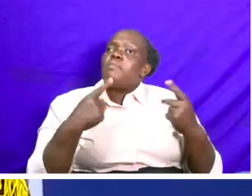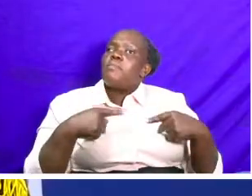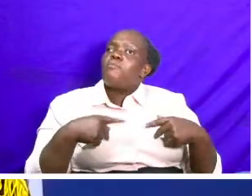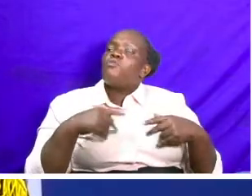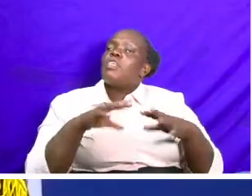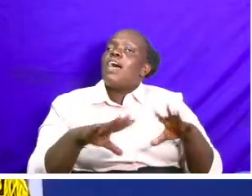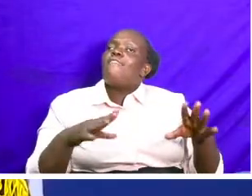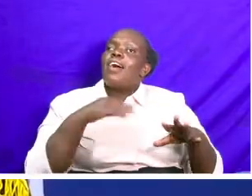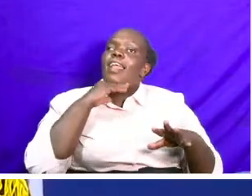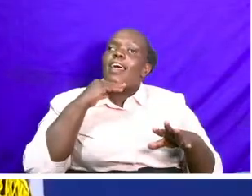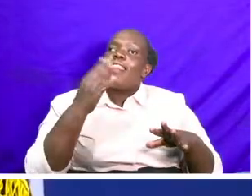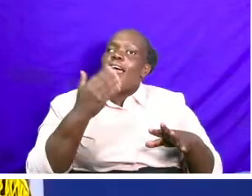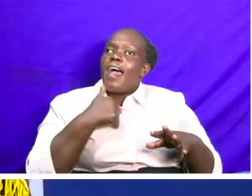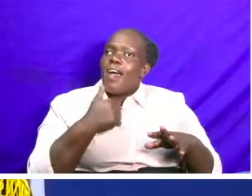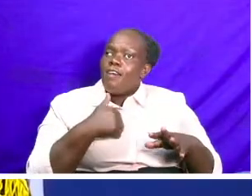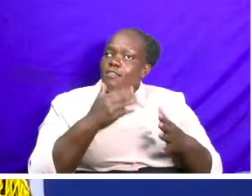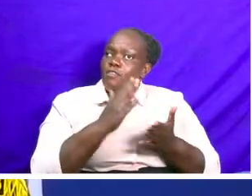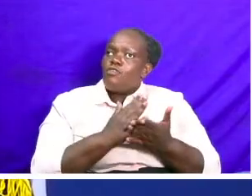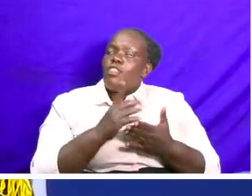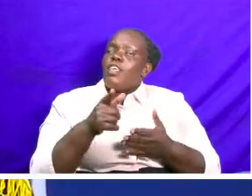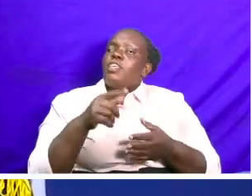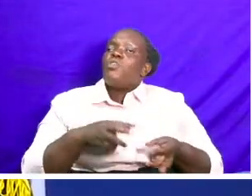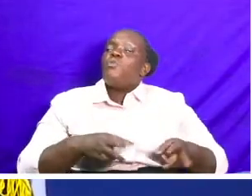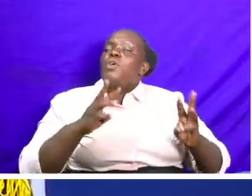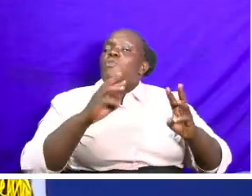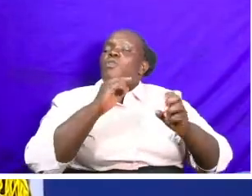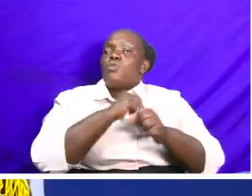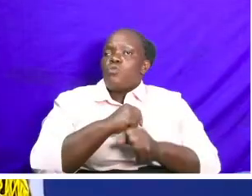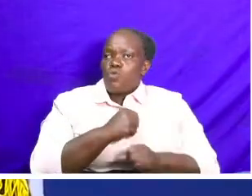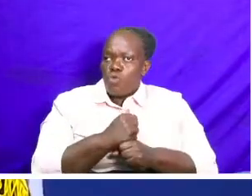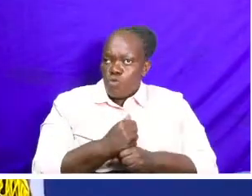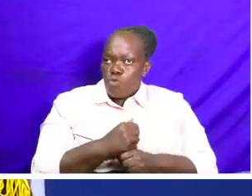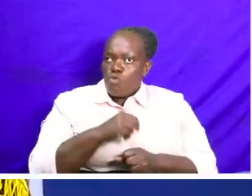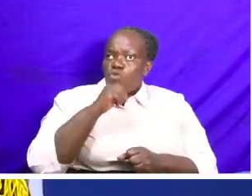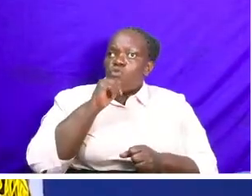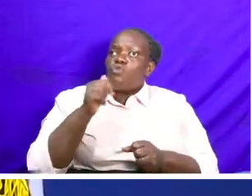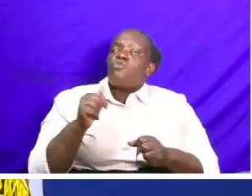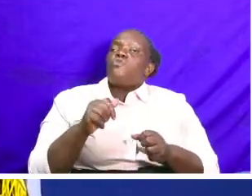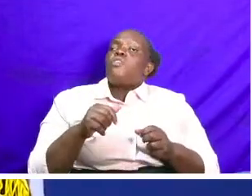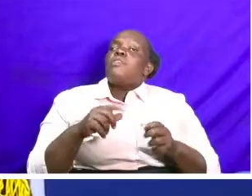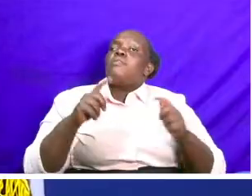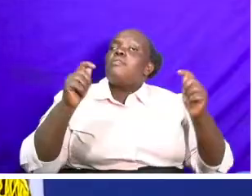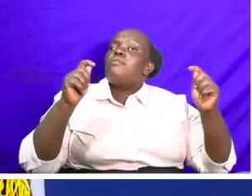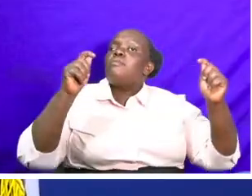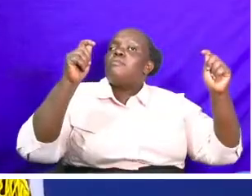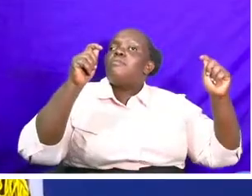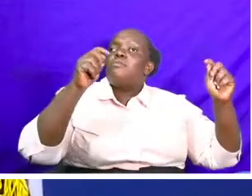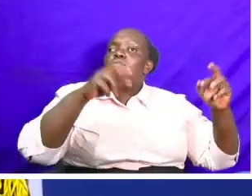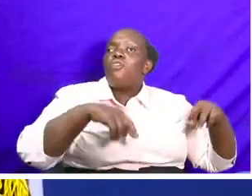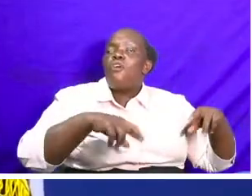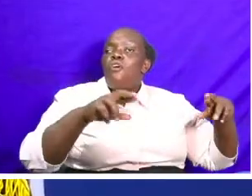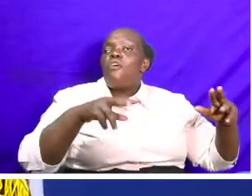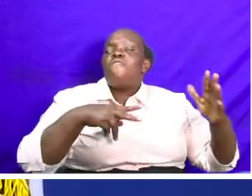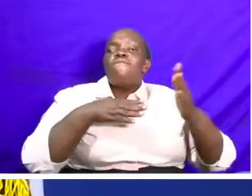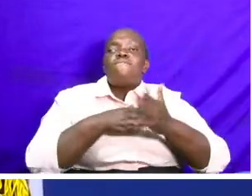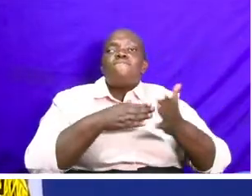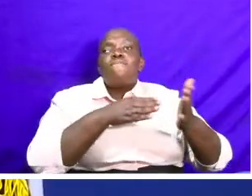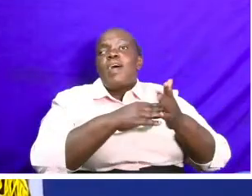kuadhirika. Hivyo ndio njia ambayo tunafaa kuifanya, sio kupeleka watu kwa barabara na kuzuia wale wengine, kwa